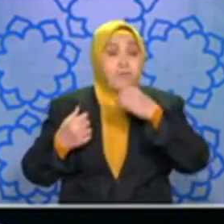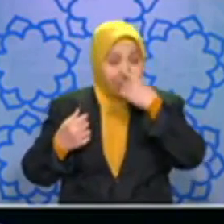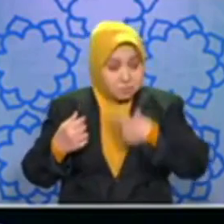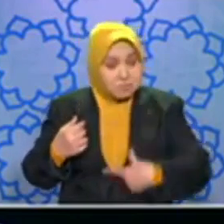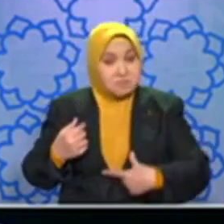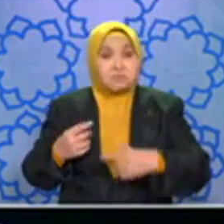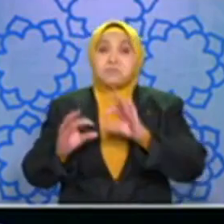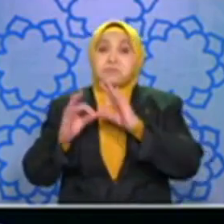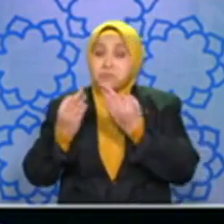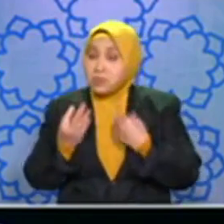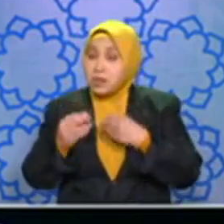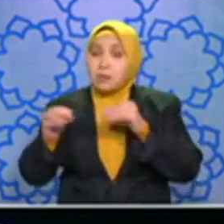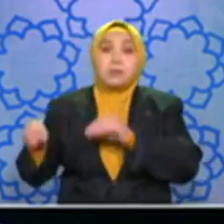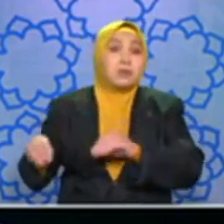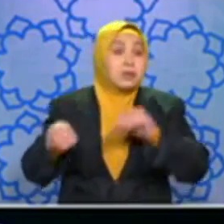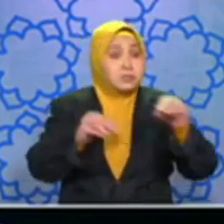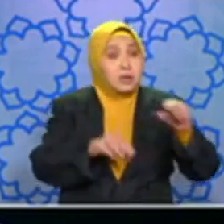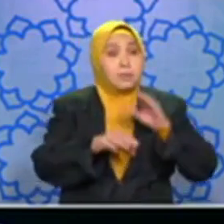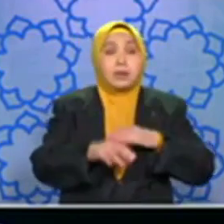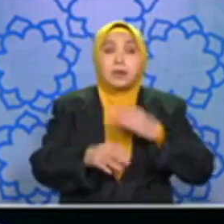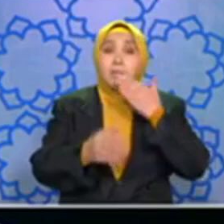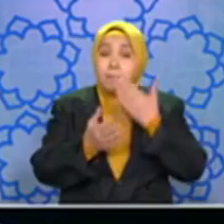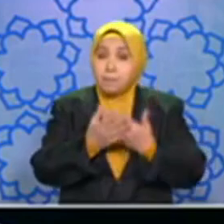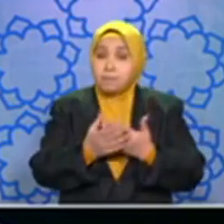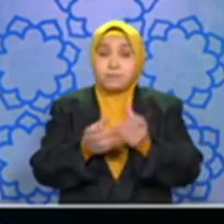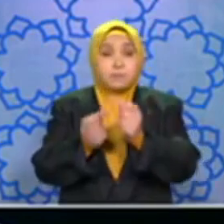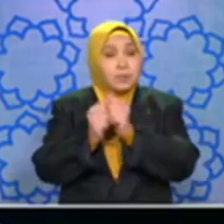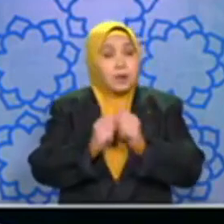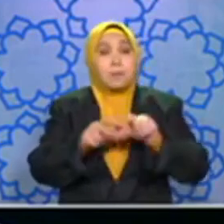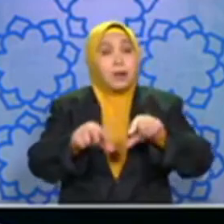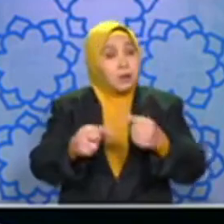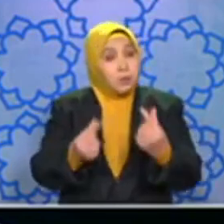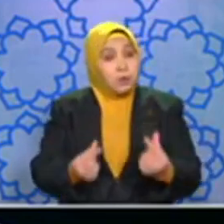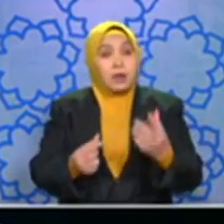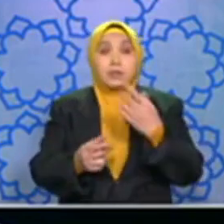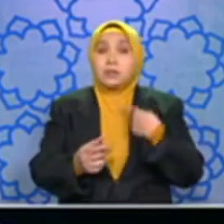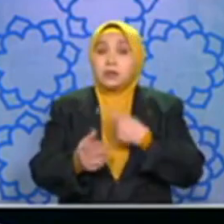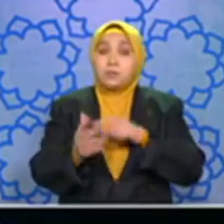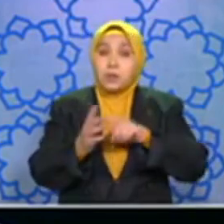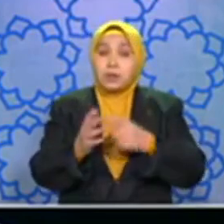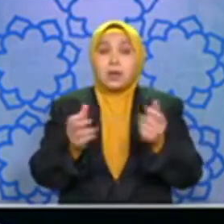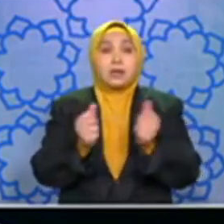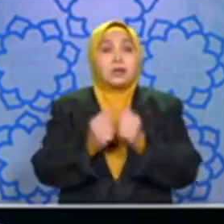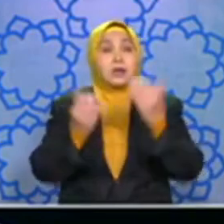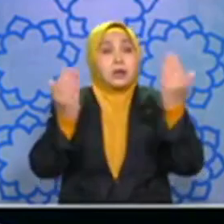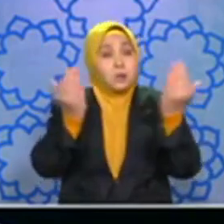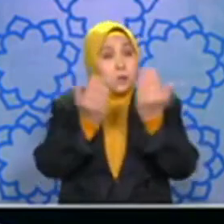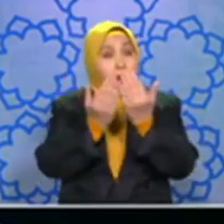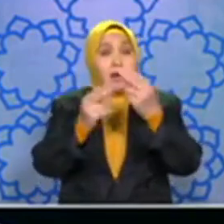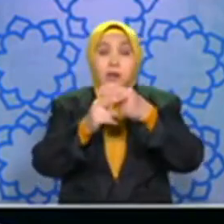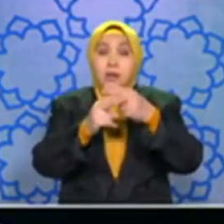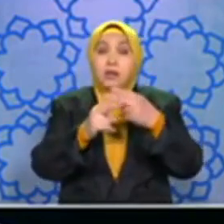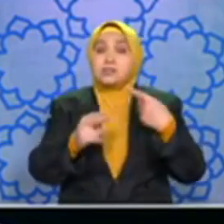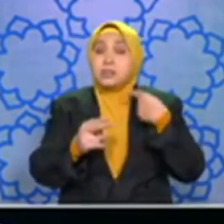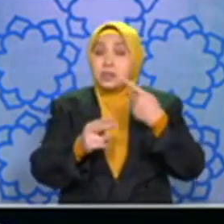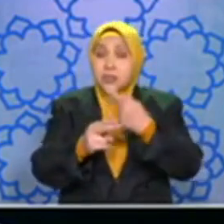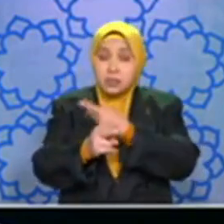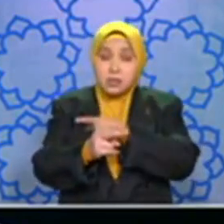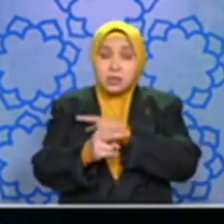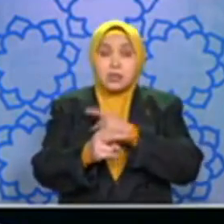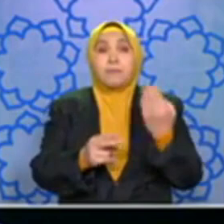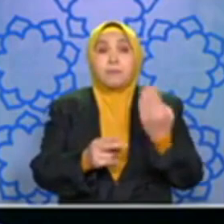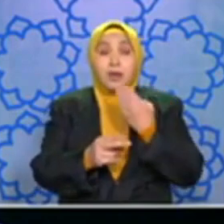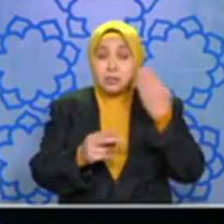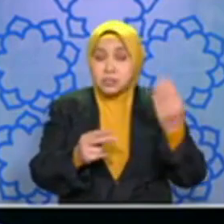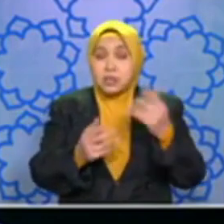terus berhijrah ke arah kebaikan bersama Al-Quran. Kita mulakan majlis kita dengan doa ringkas kita. Subhanaka la